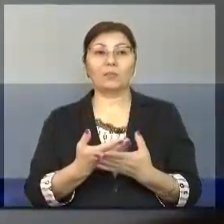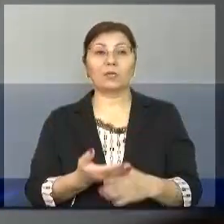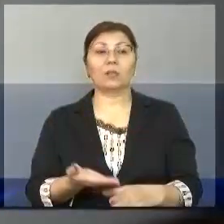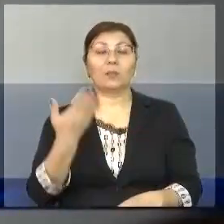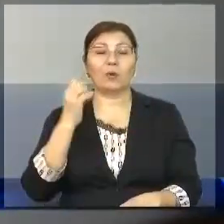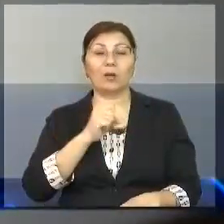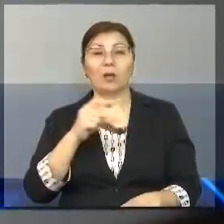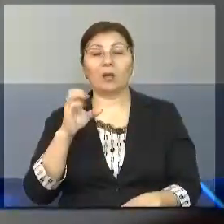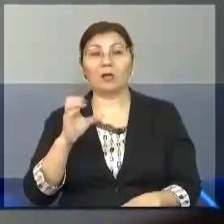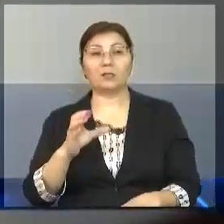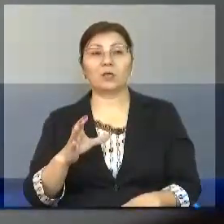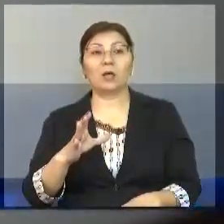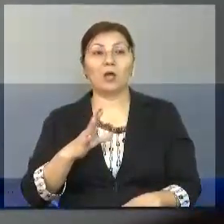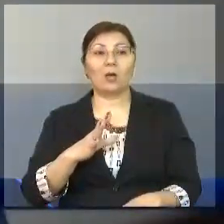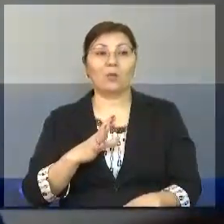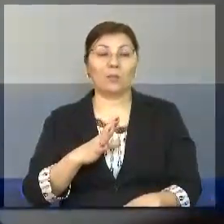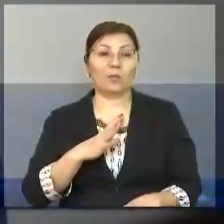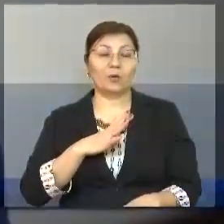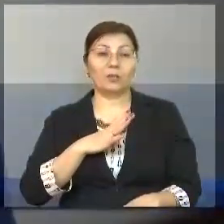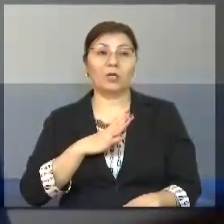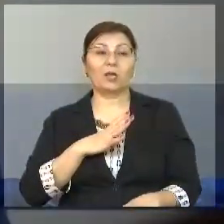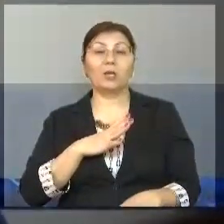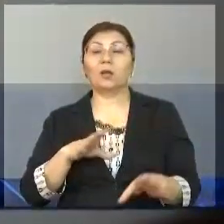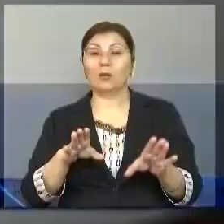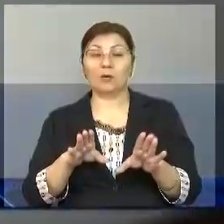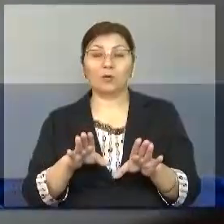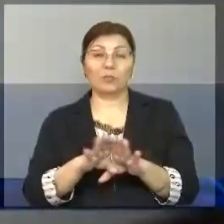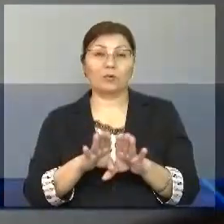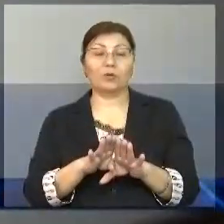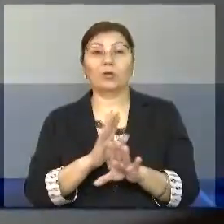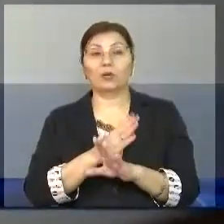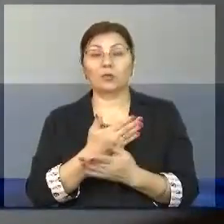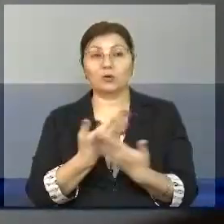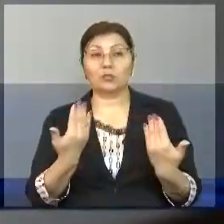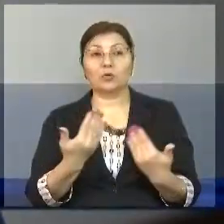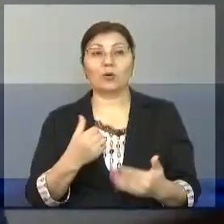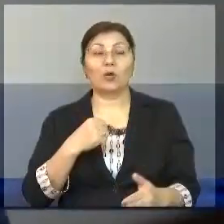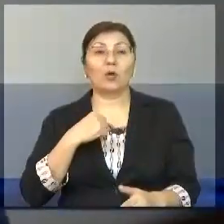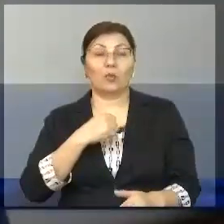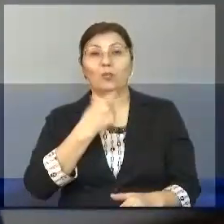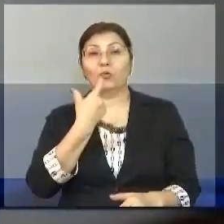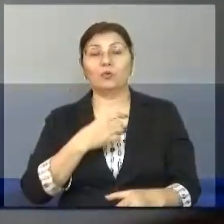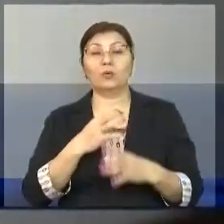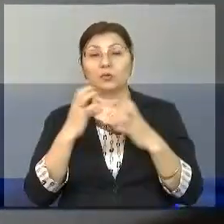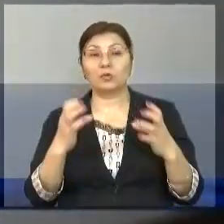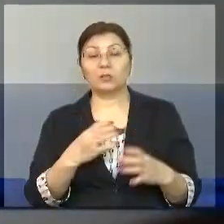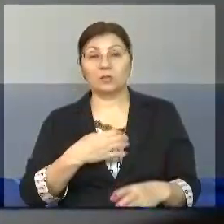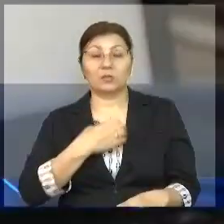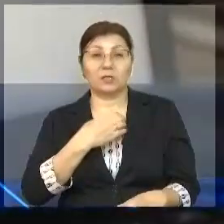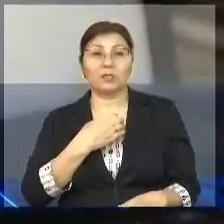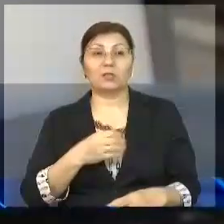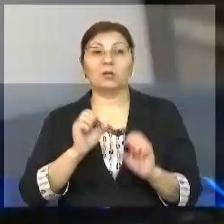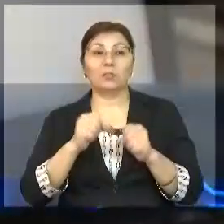атом электр станцияларында ондай бар шығар, бірақ тап қазіргідей өте өзін өзі сақтандыратындай мүмкіндікте болған